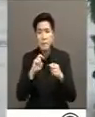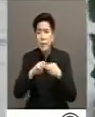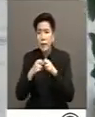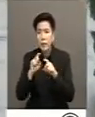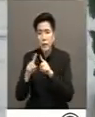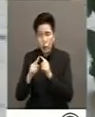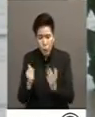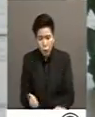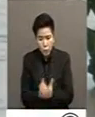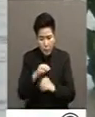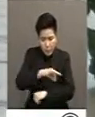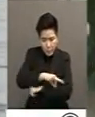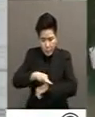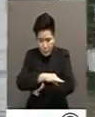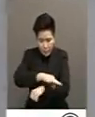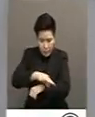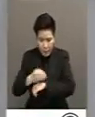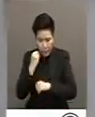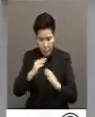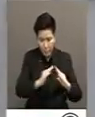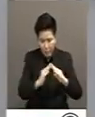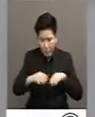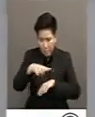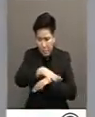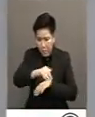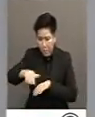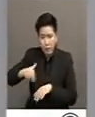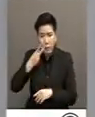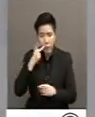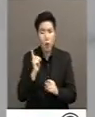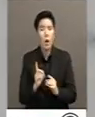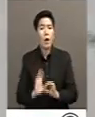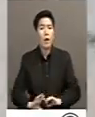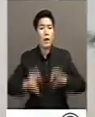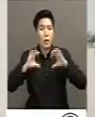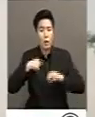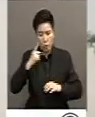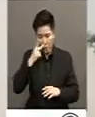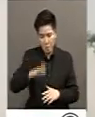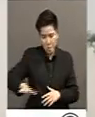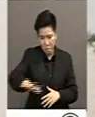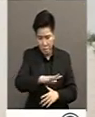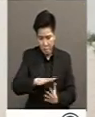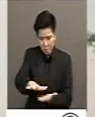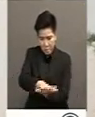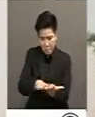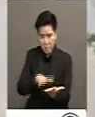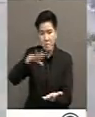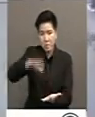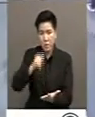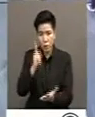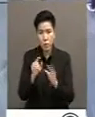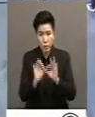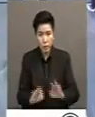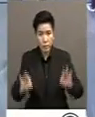การออกแบบผังเมืองส่วนหน่วยงานของรัฐบาลนะครับจะต้องเริ่มพิจารณาเรื่องผังเมืองกันให้เพิ่มมากขึ้นครับ